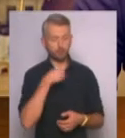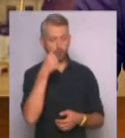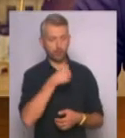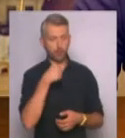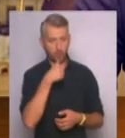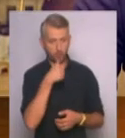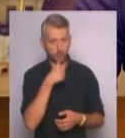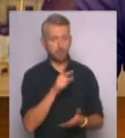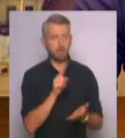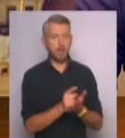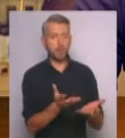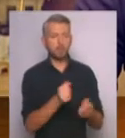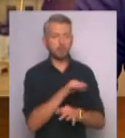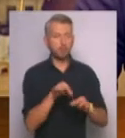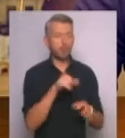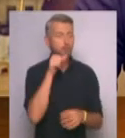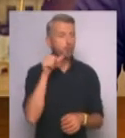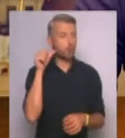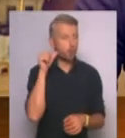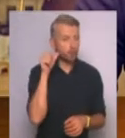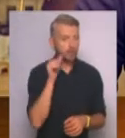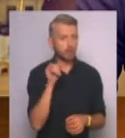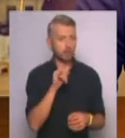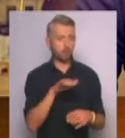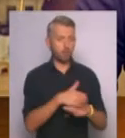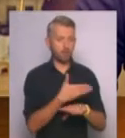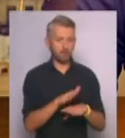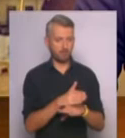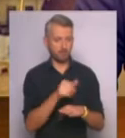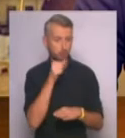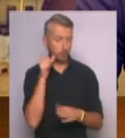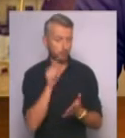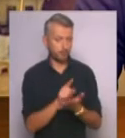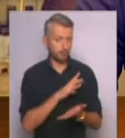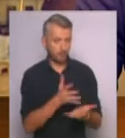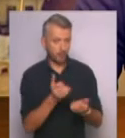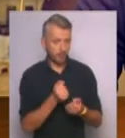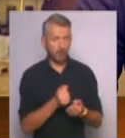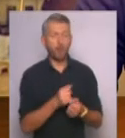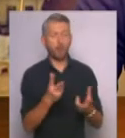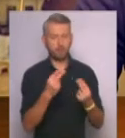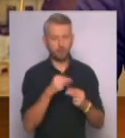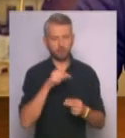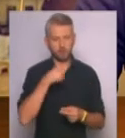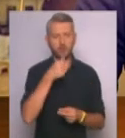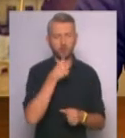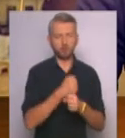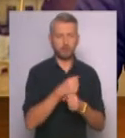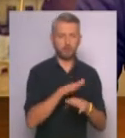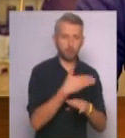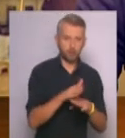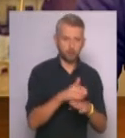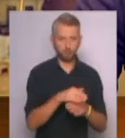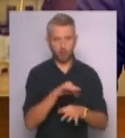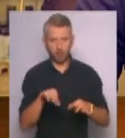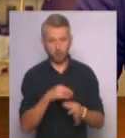в цьому році мали отримати проєкт в минулому році і поділ в минулому році, пообіцяли на цей рік зробити поділ і проєкт. Якщо зроблять